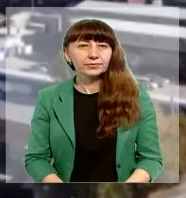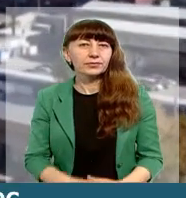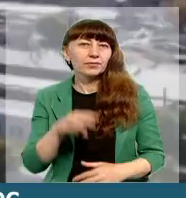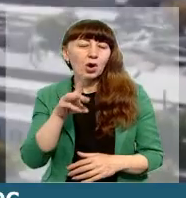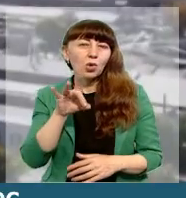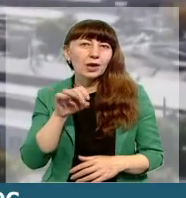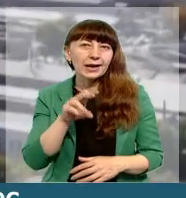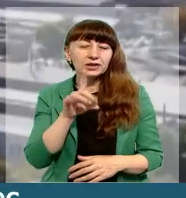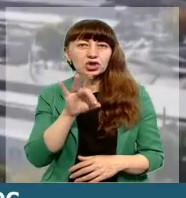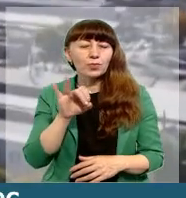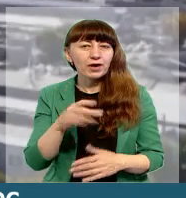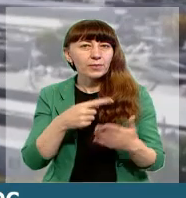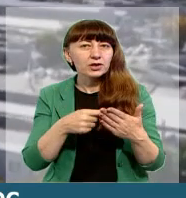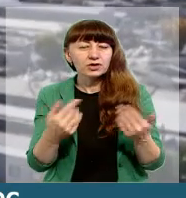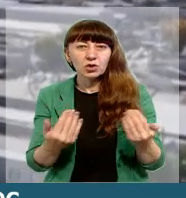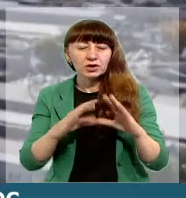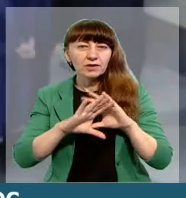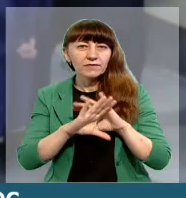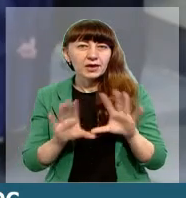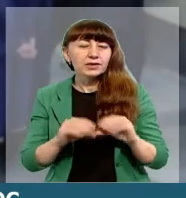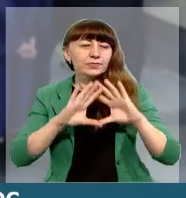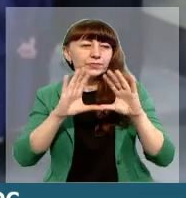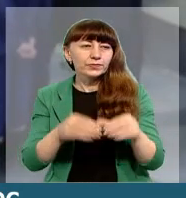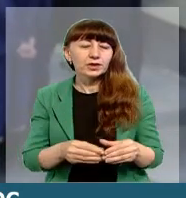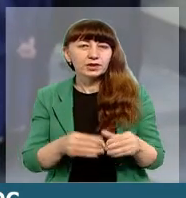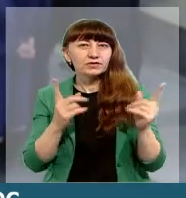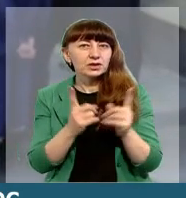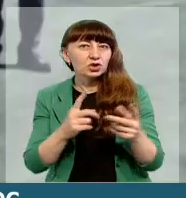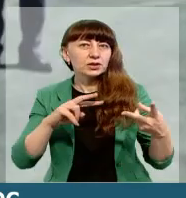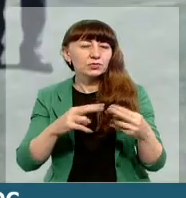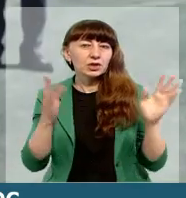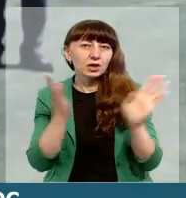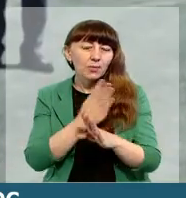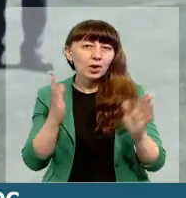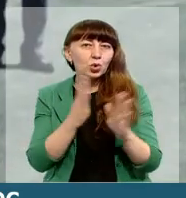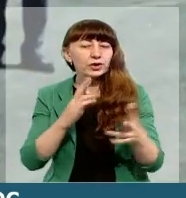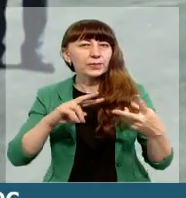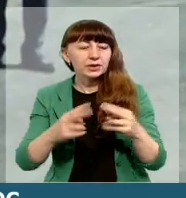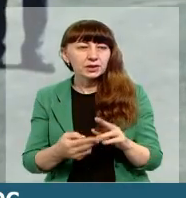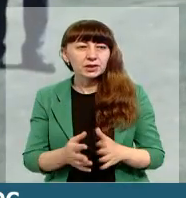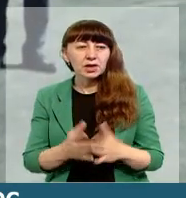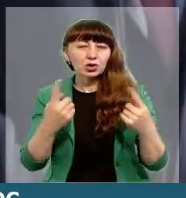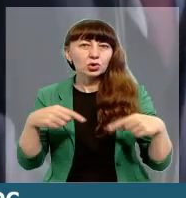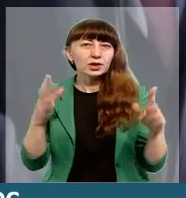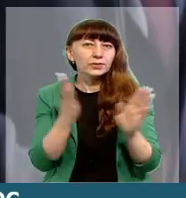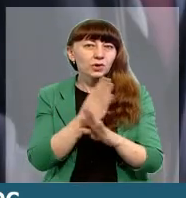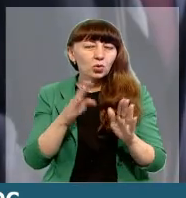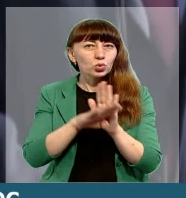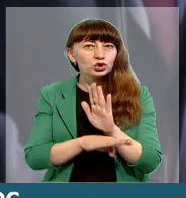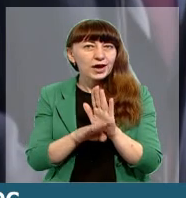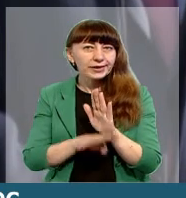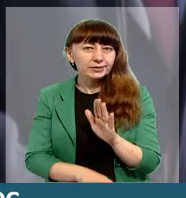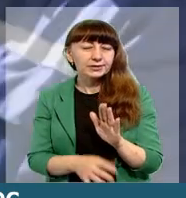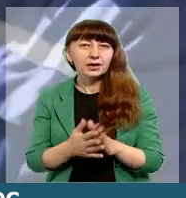Мауленом Ашимбаев подчеркнул, что сегодня весь мир сталкивается с вызовами изменения климата, погода меняется, состояние окружающей среды